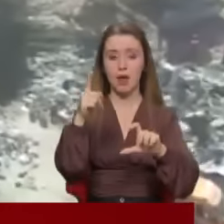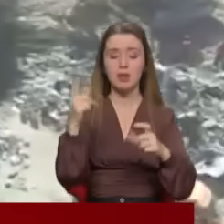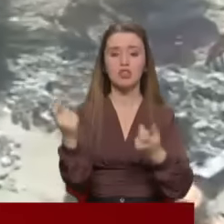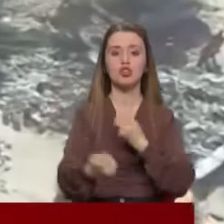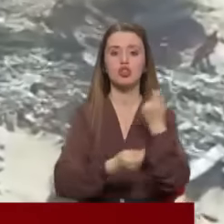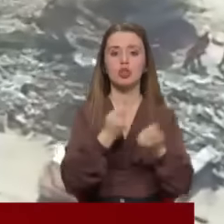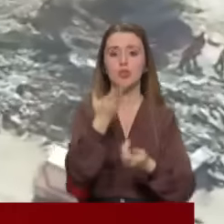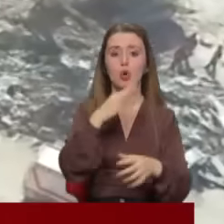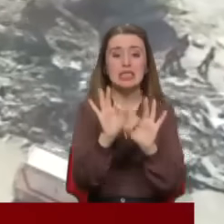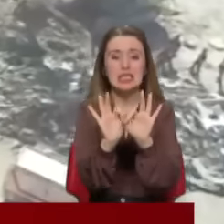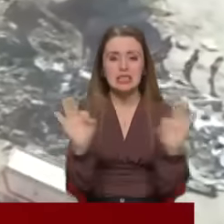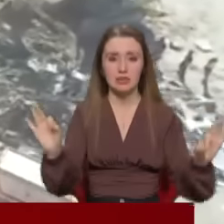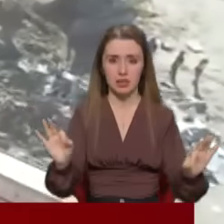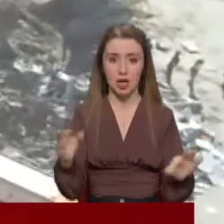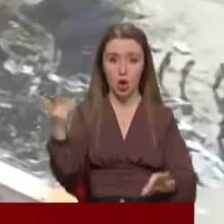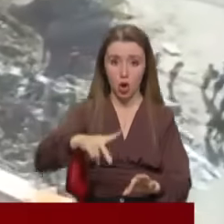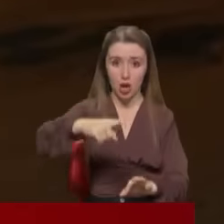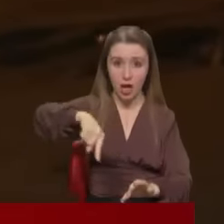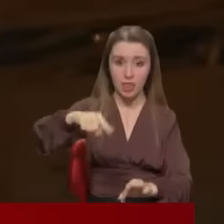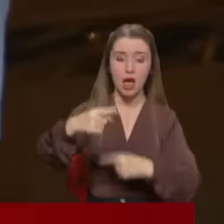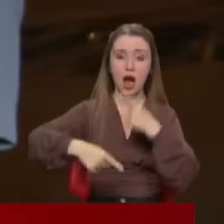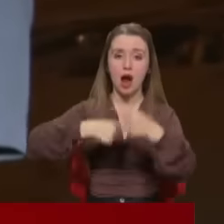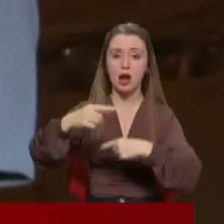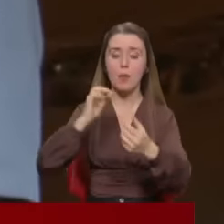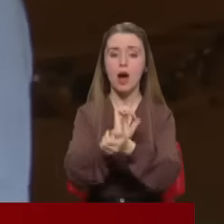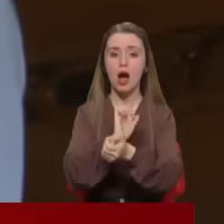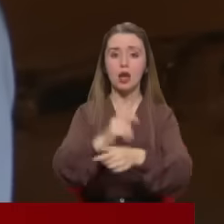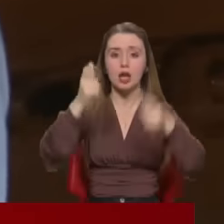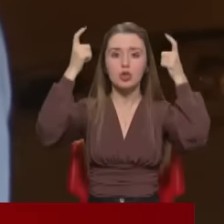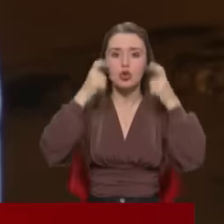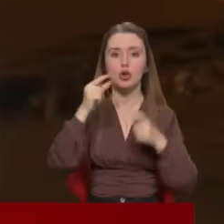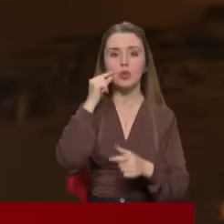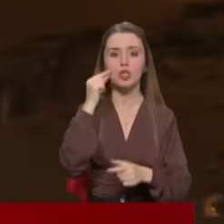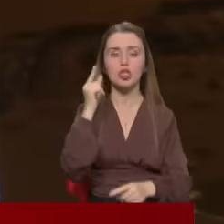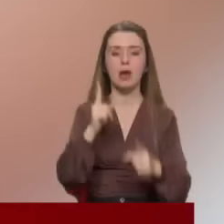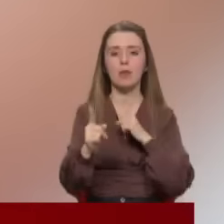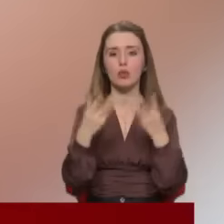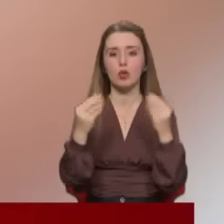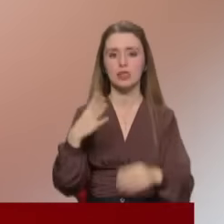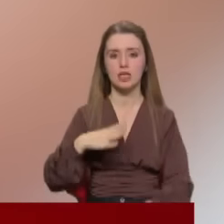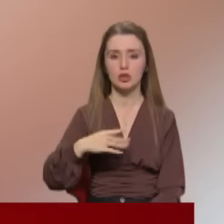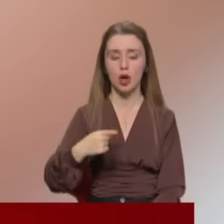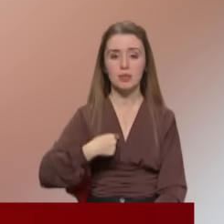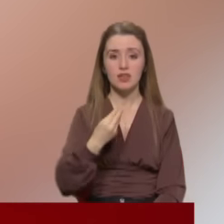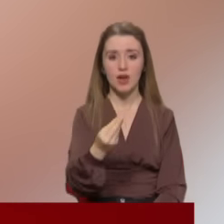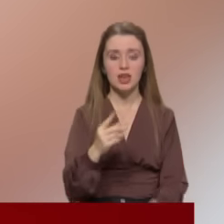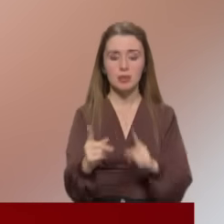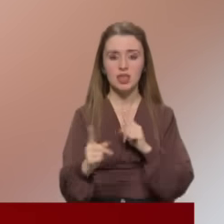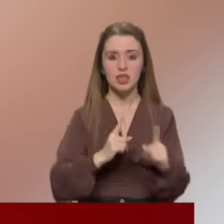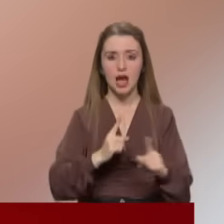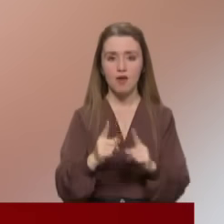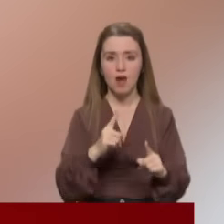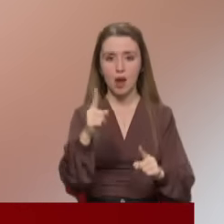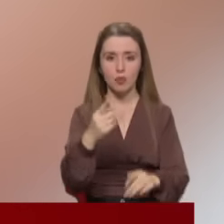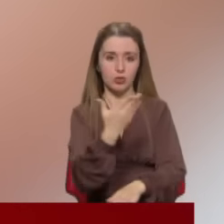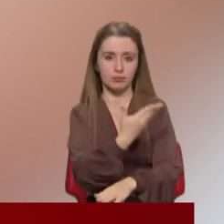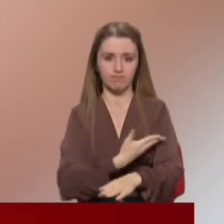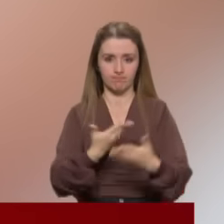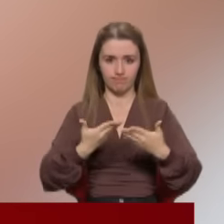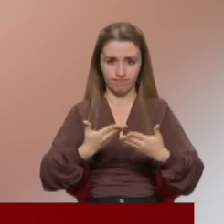yol alınmadı. Hayatını kaybedenlerin yakınları tüm sorumluların yargılanmasını istiyor. Bizim verdiğimiz dava bu formayla